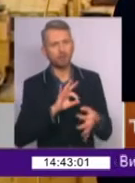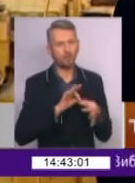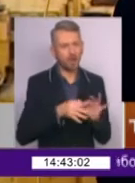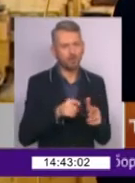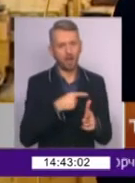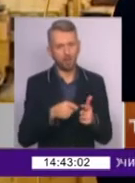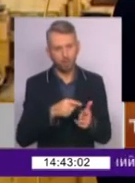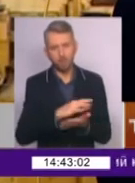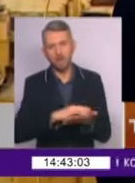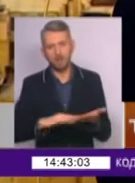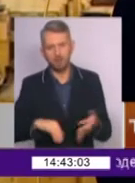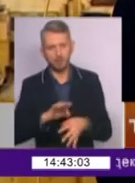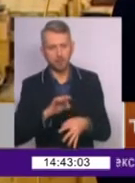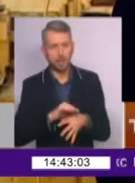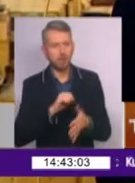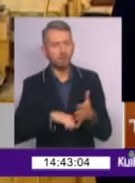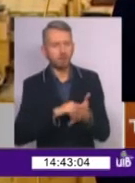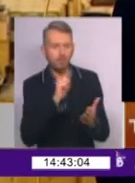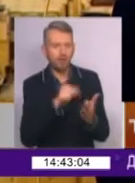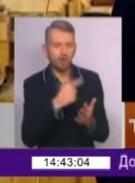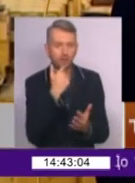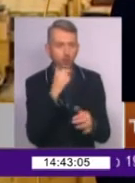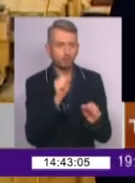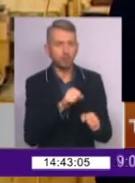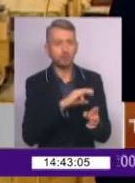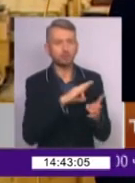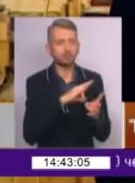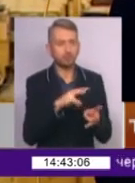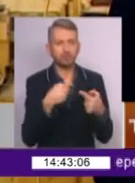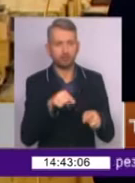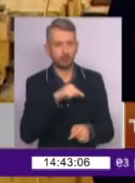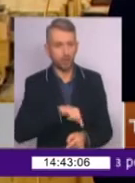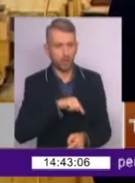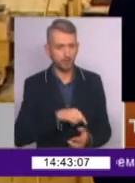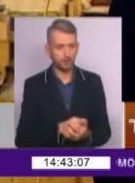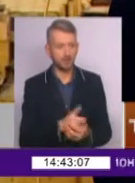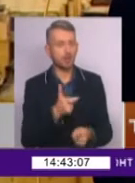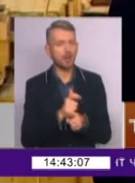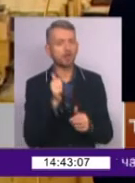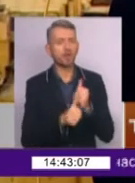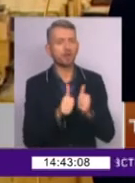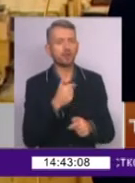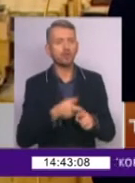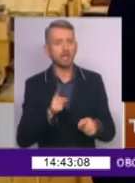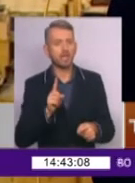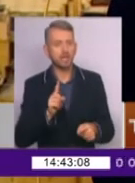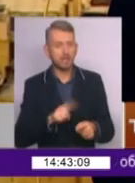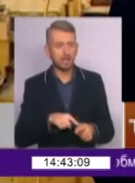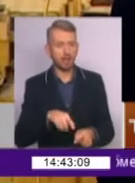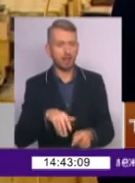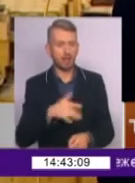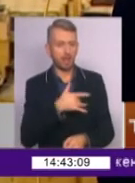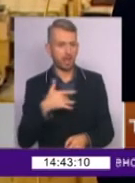Оскільки збудник потрапляє в кров, він потенційно може уразити і інші органи. Найчастіше це легені.